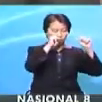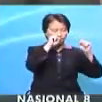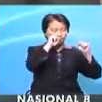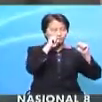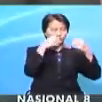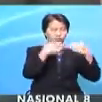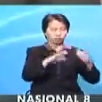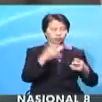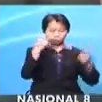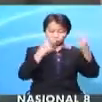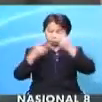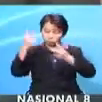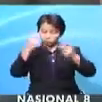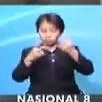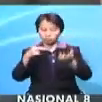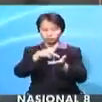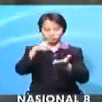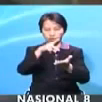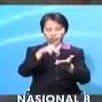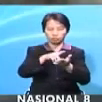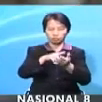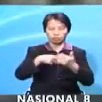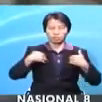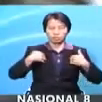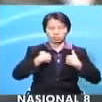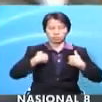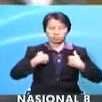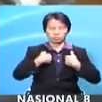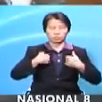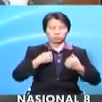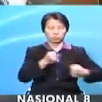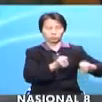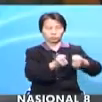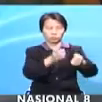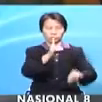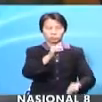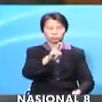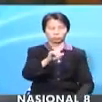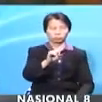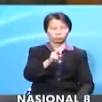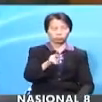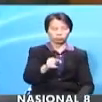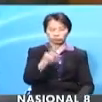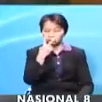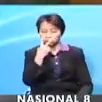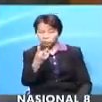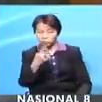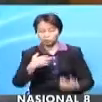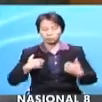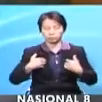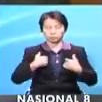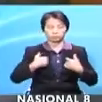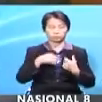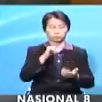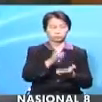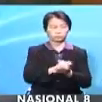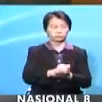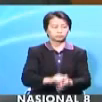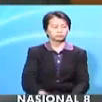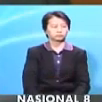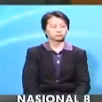membuat lawatan ke pusat konservasi kehidupan liar Sungai Dusun lagi meninjau perkembangan tapir tersebut